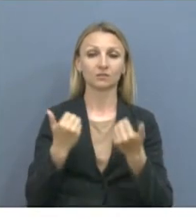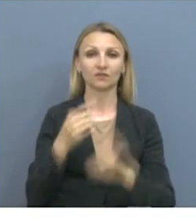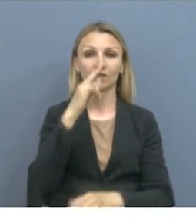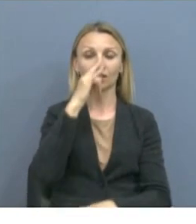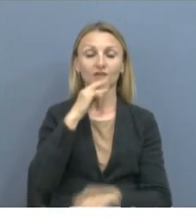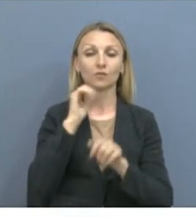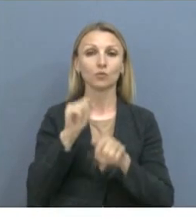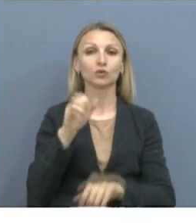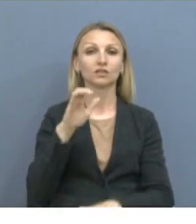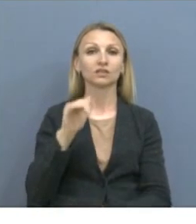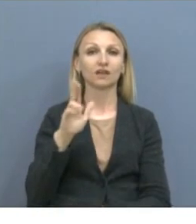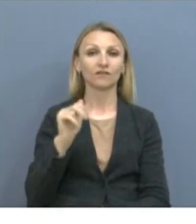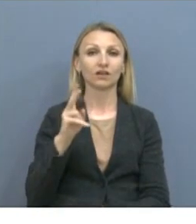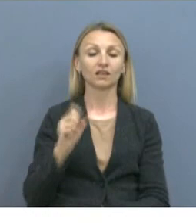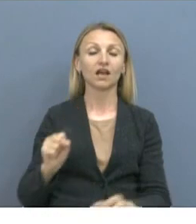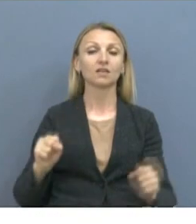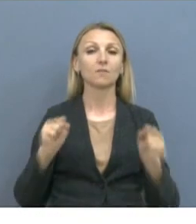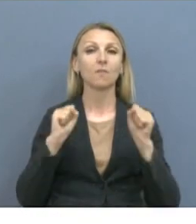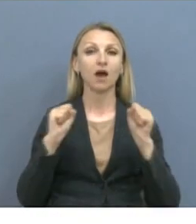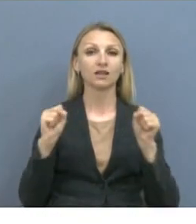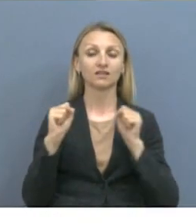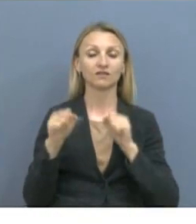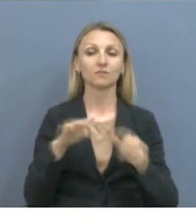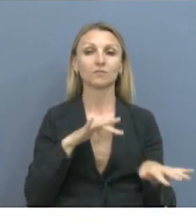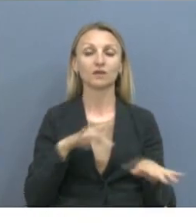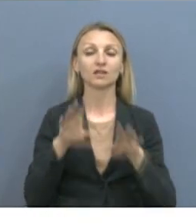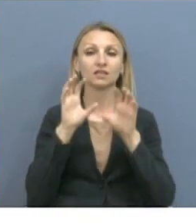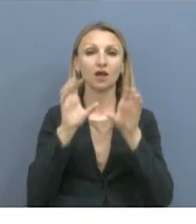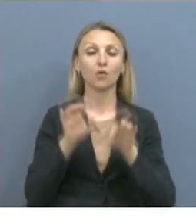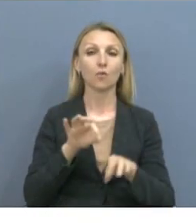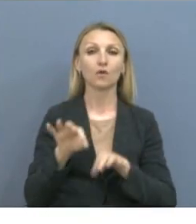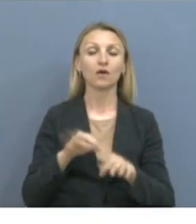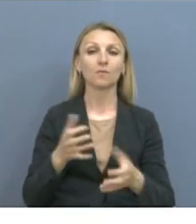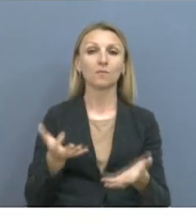можно делать ставки только на спортивные мероприятия. Законопроект принят в первом чтении.